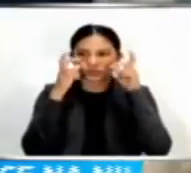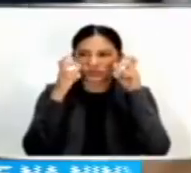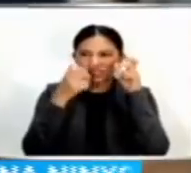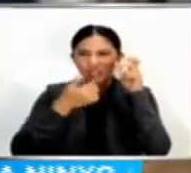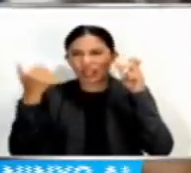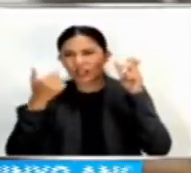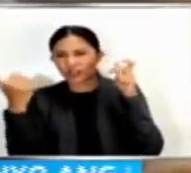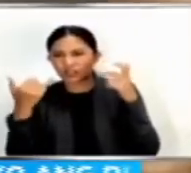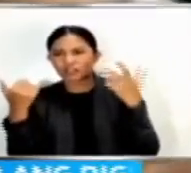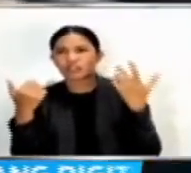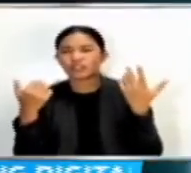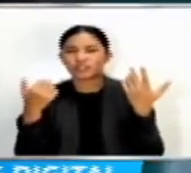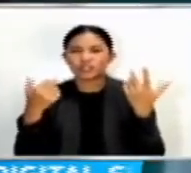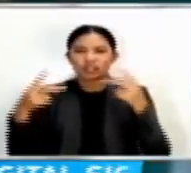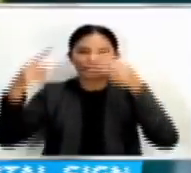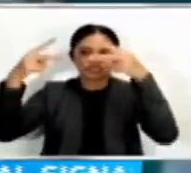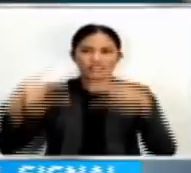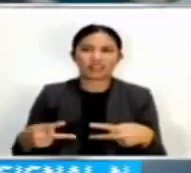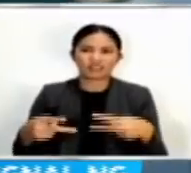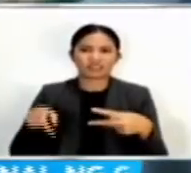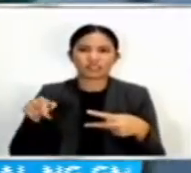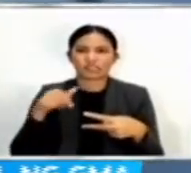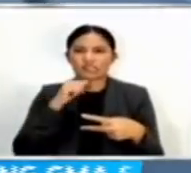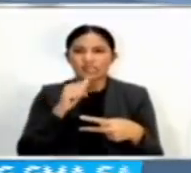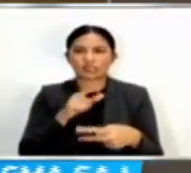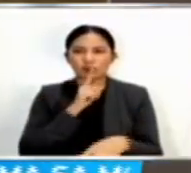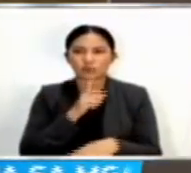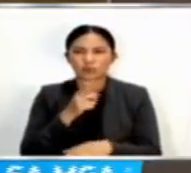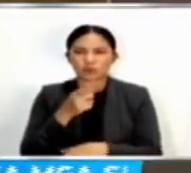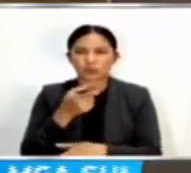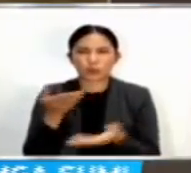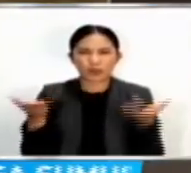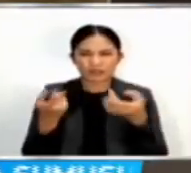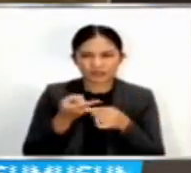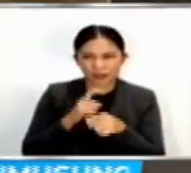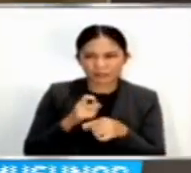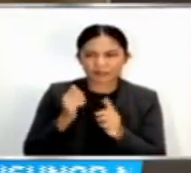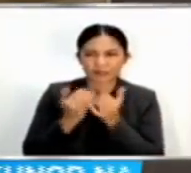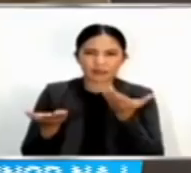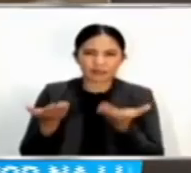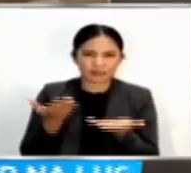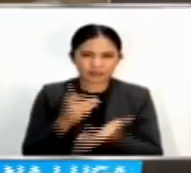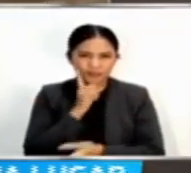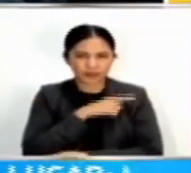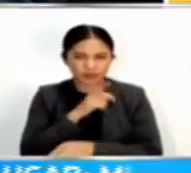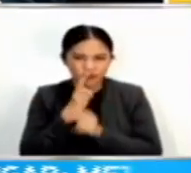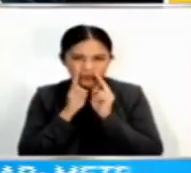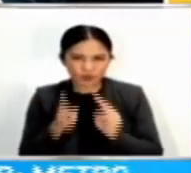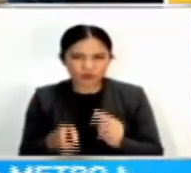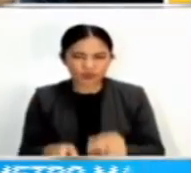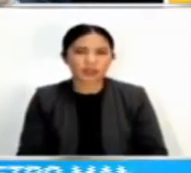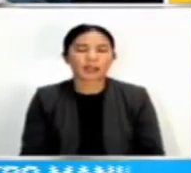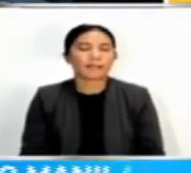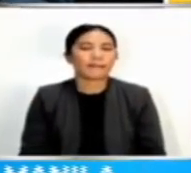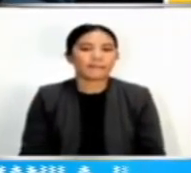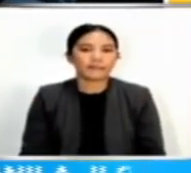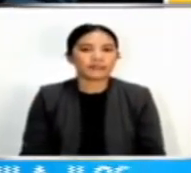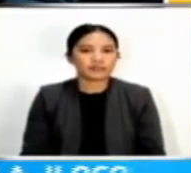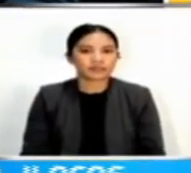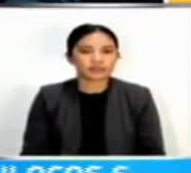hindi na tayo sigurado kung saan nang galing. I see. Thank you, Dr. Ubial. Meron pa hong additional questions si Rafi.